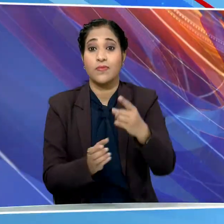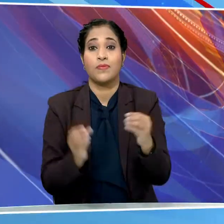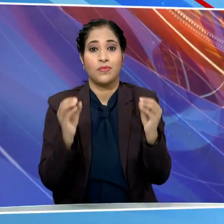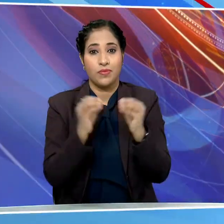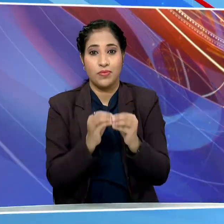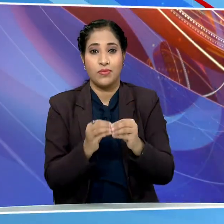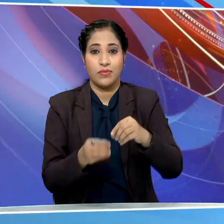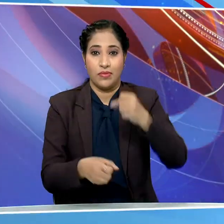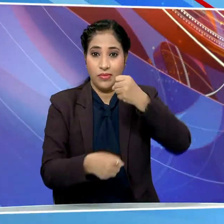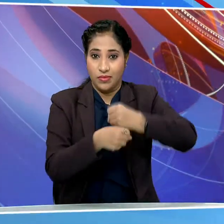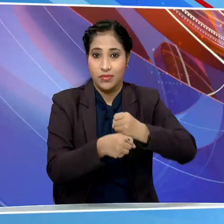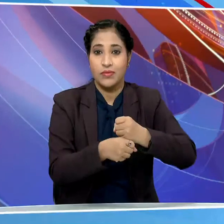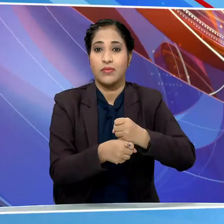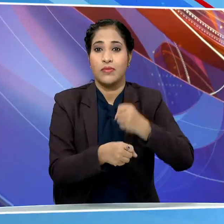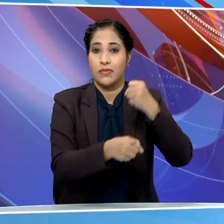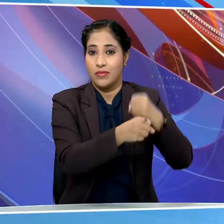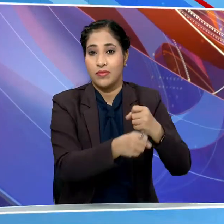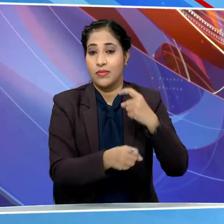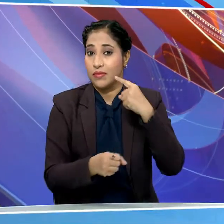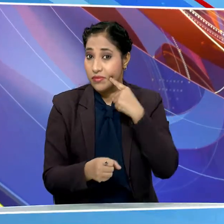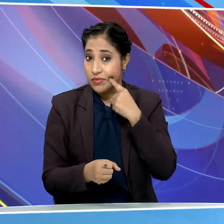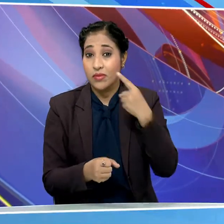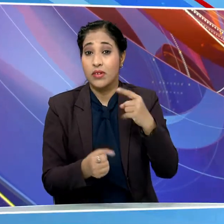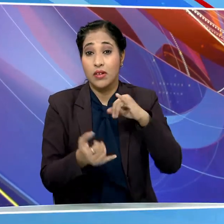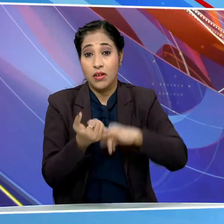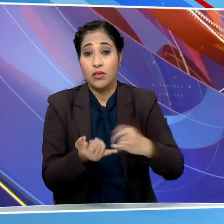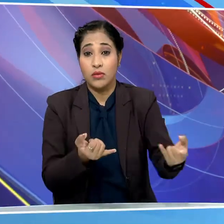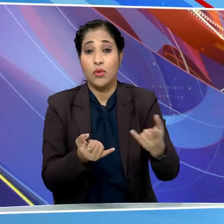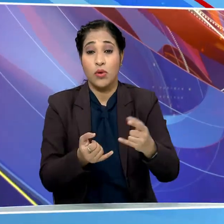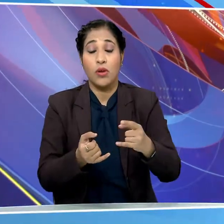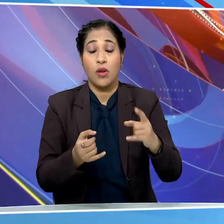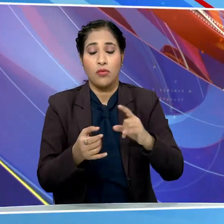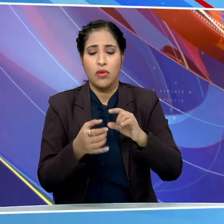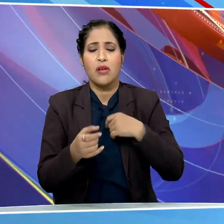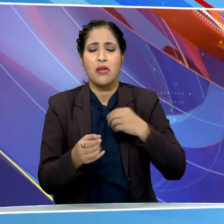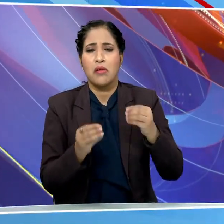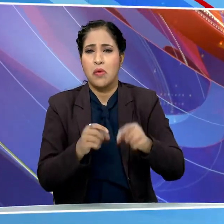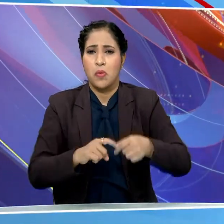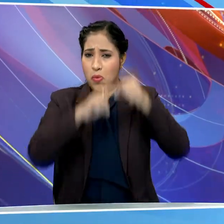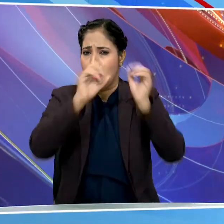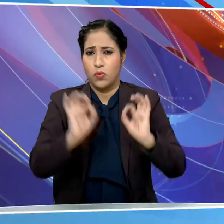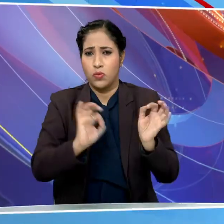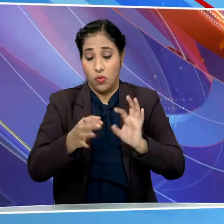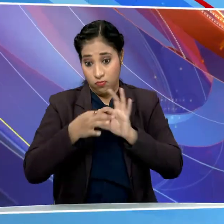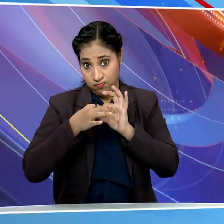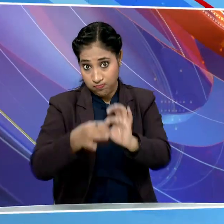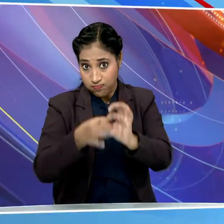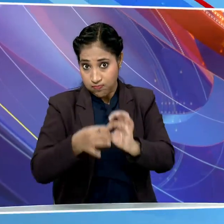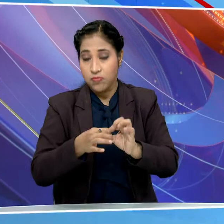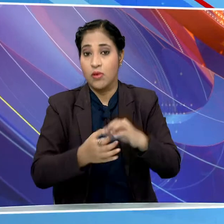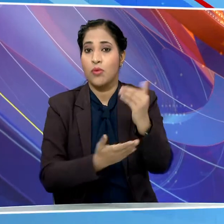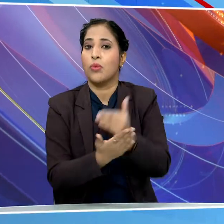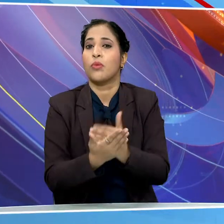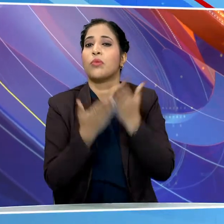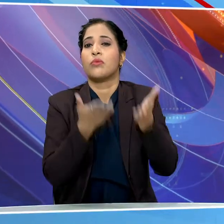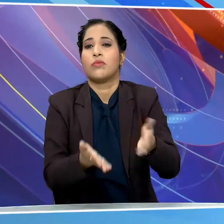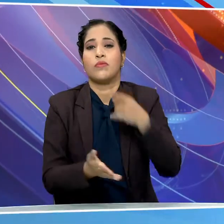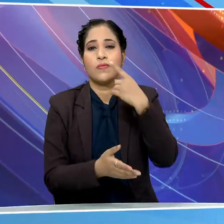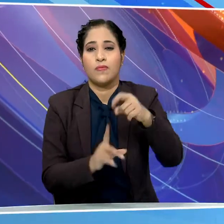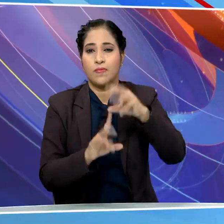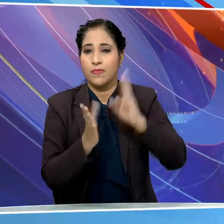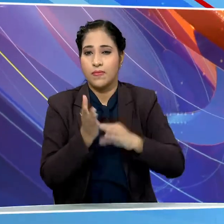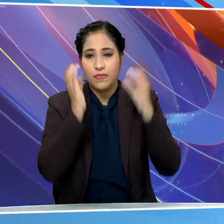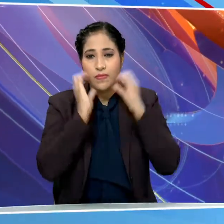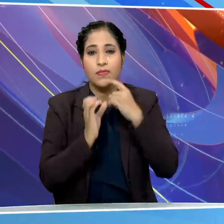वाइब्रेंट गुजरात को ब्रांडिंग नहीं बल्कि बॉन्डिंग का आयोजन बताया। पीएम मोदी ने कहा कि ये